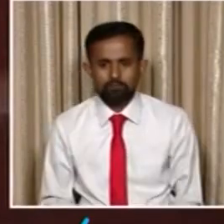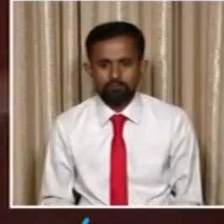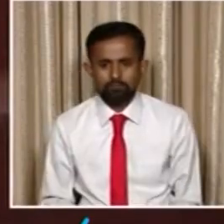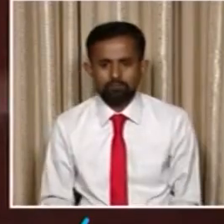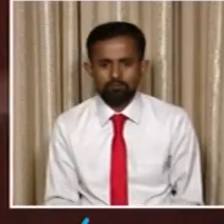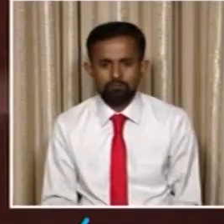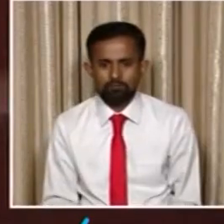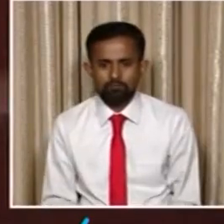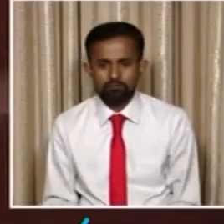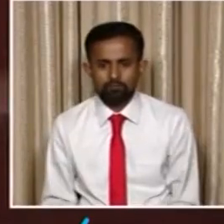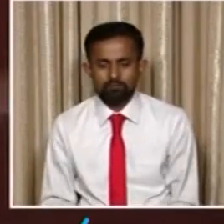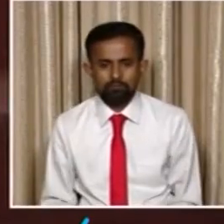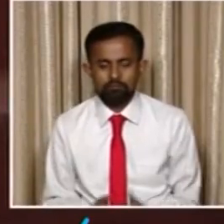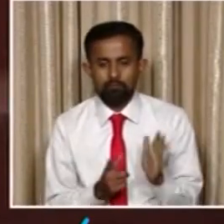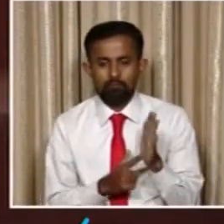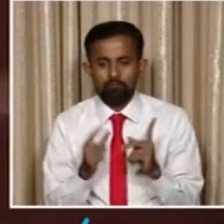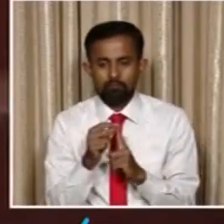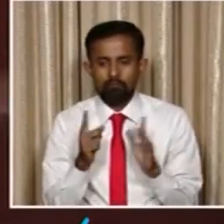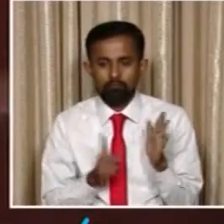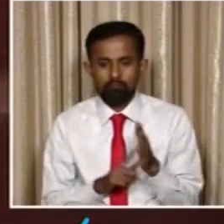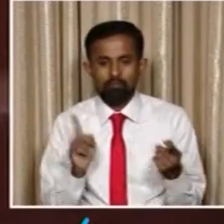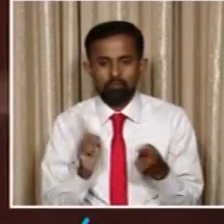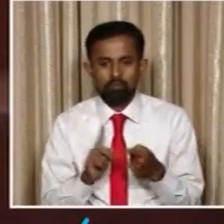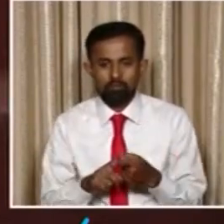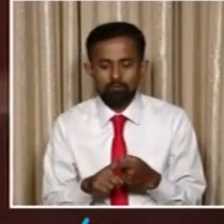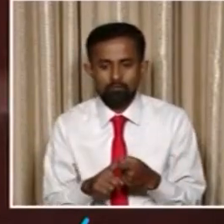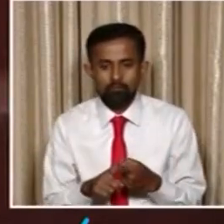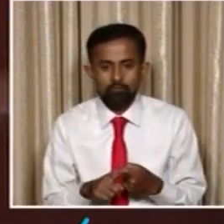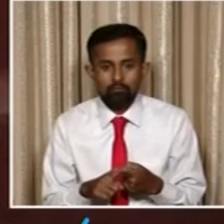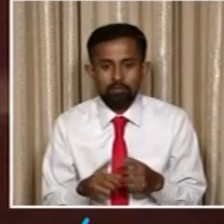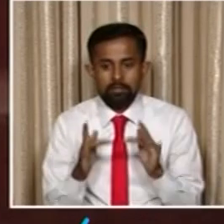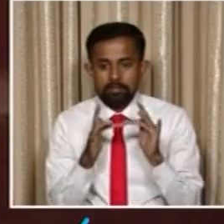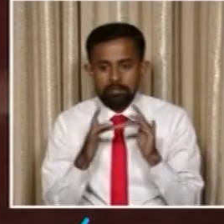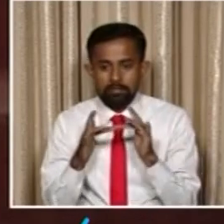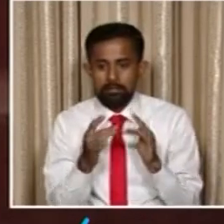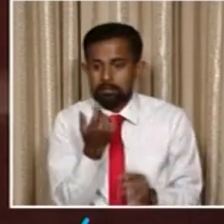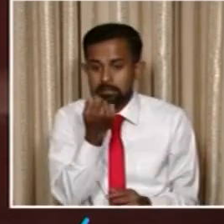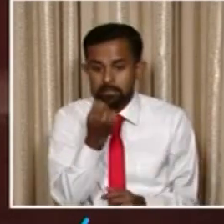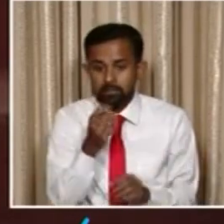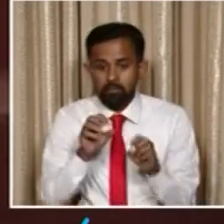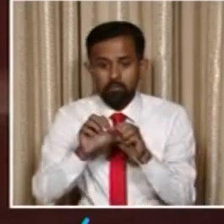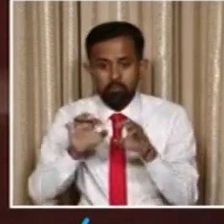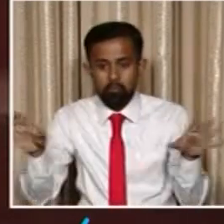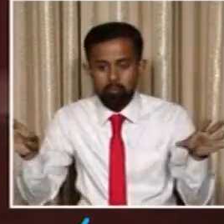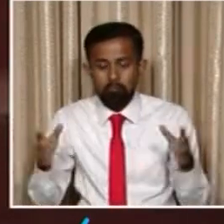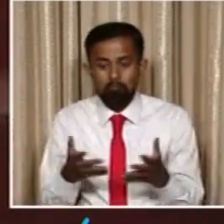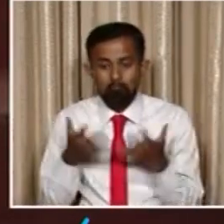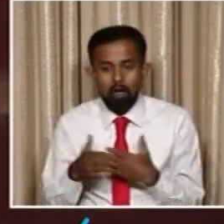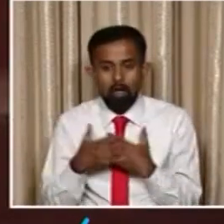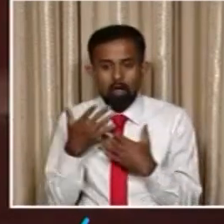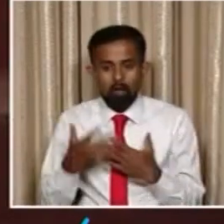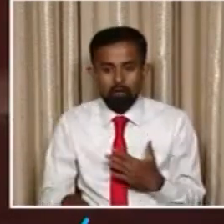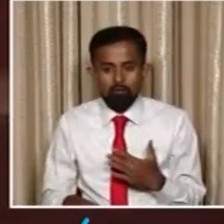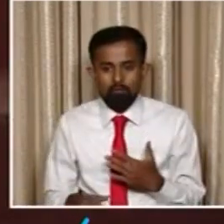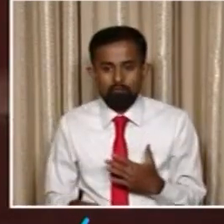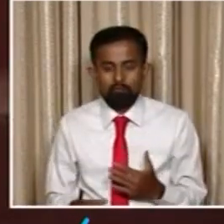විදියට LPL තරගාවලියේදී බොහෝ දුරට මේ ක්‍රිප්ටෝ කරන්සි ක්‍රමය ප්‍රවර්ධනය කිරීමේ වැඩසටහන් රාශියක් ක්‍රියාත්මක වුණා.